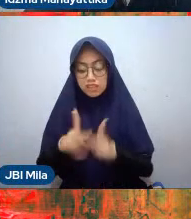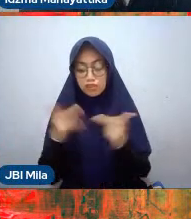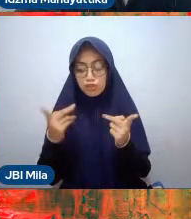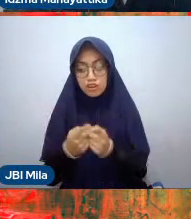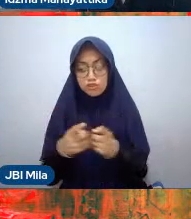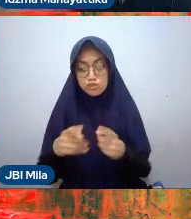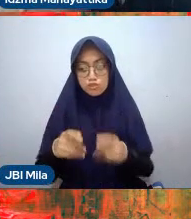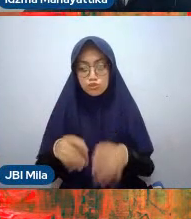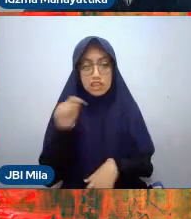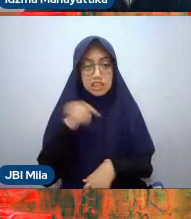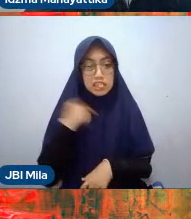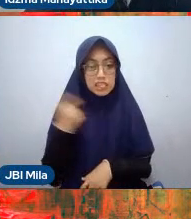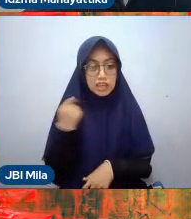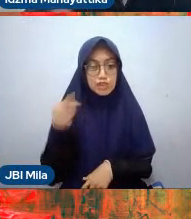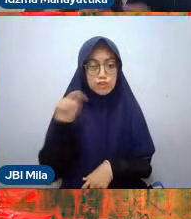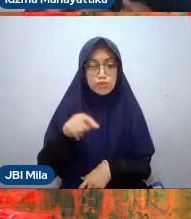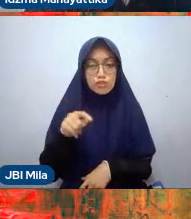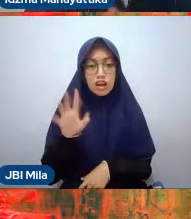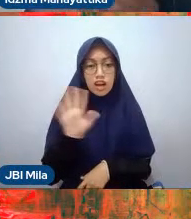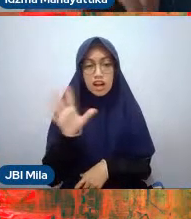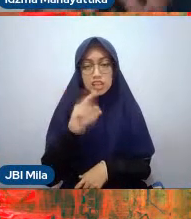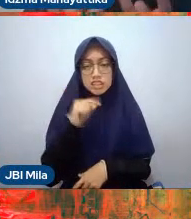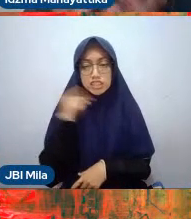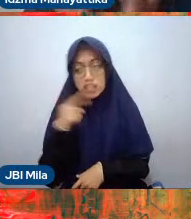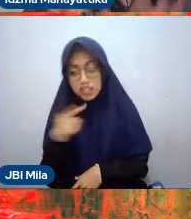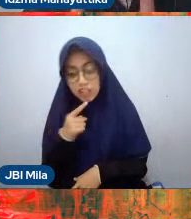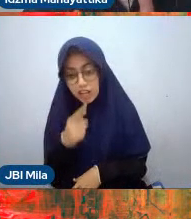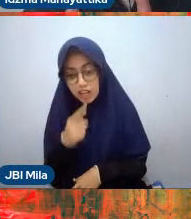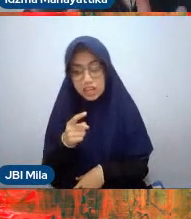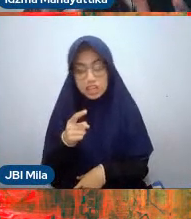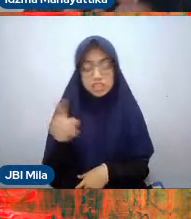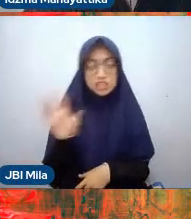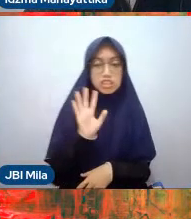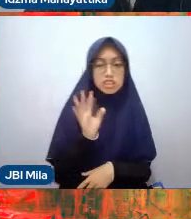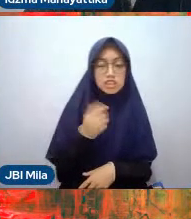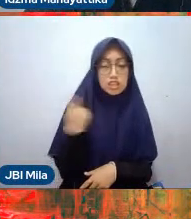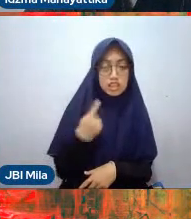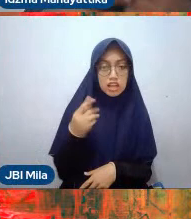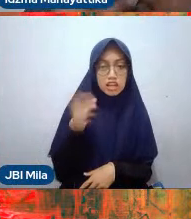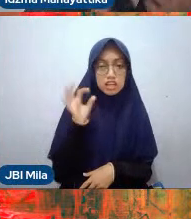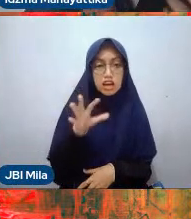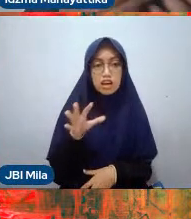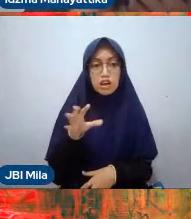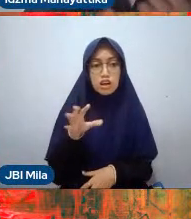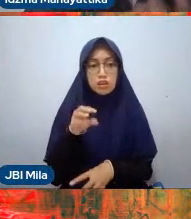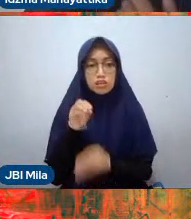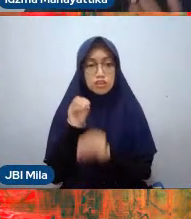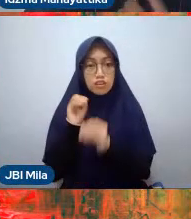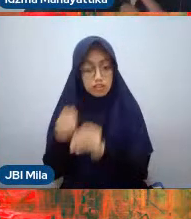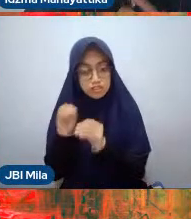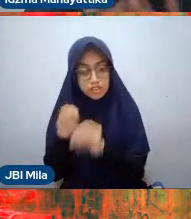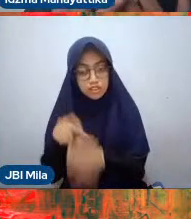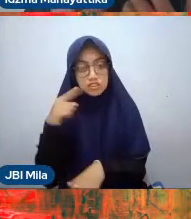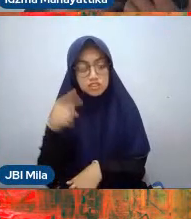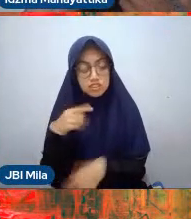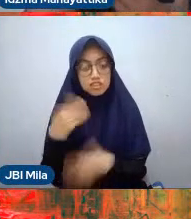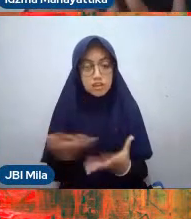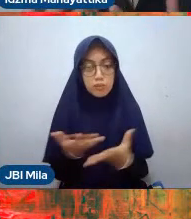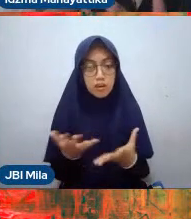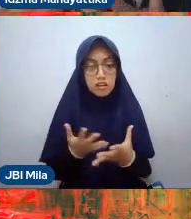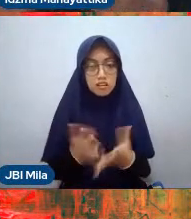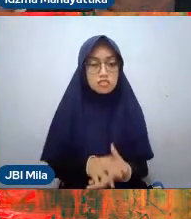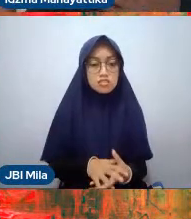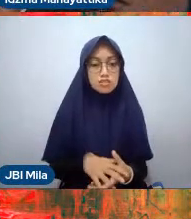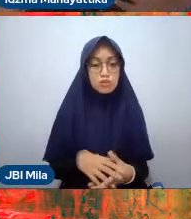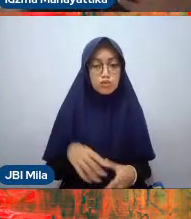mulu, kita nggak mau cerita, kita juga tidak menerima cerita anak. Gitu. Nah, ini PR banget. Ini kapan-kapan itu latihan lah ya, gimana cara dengerin